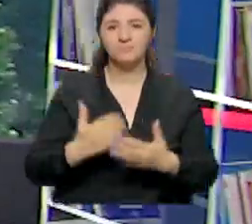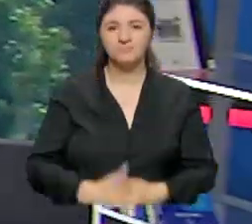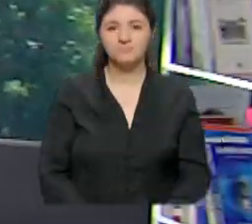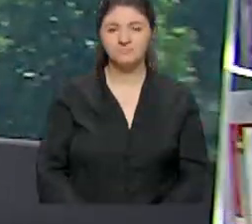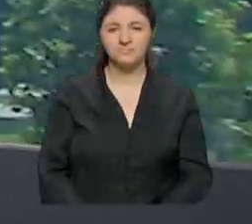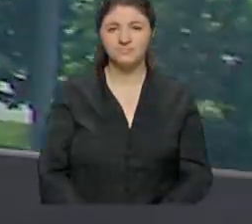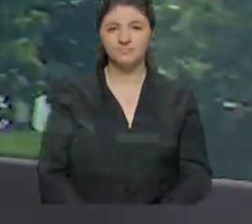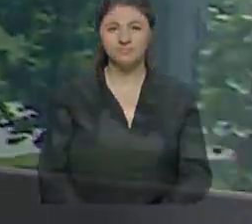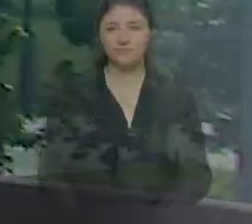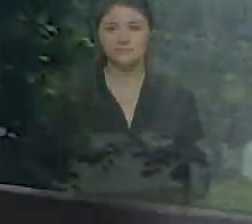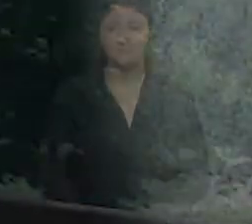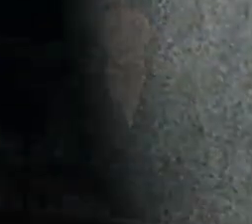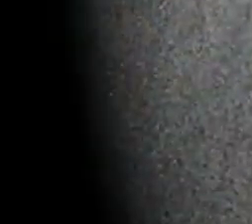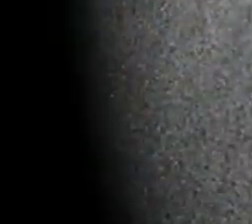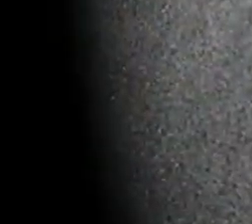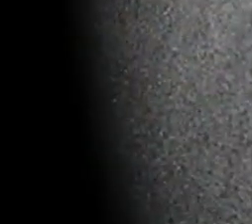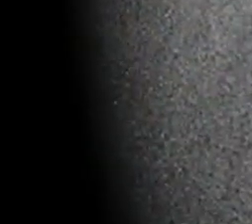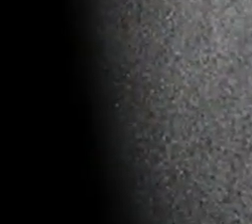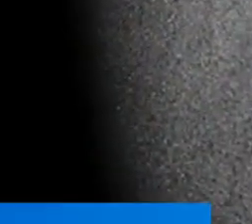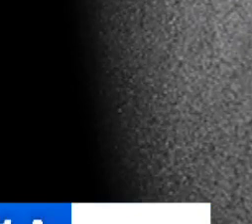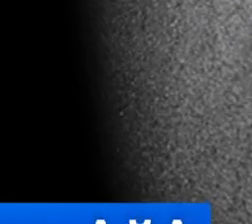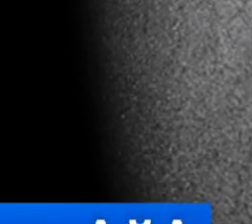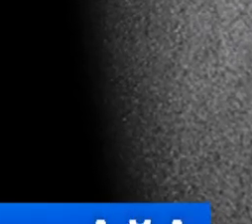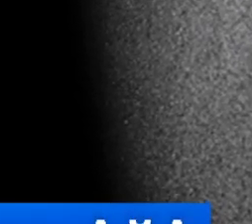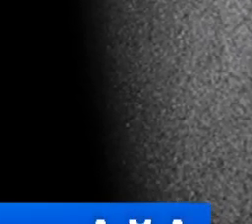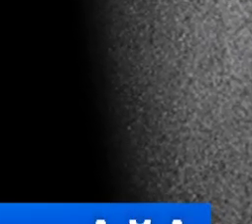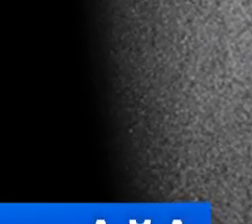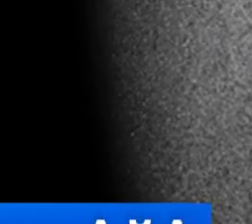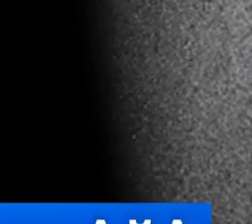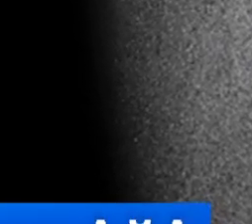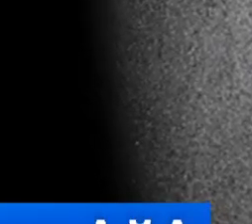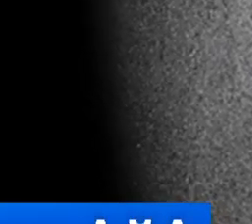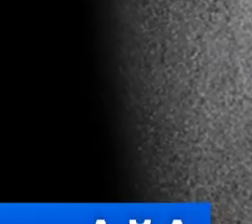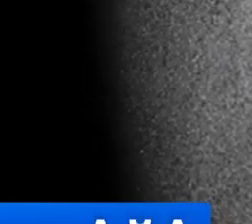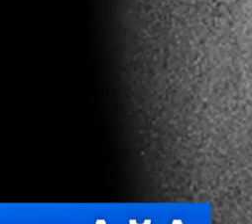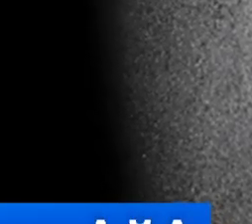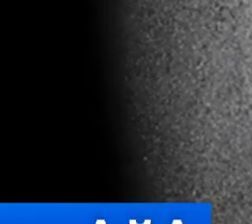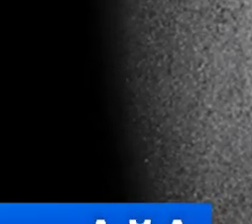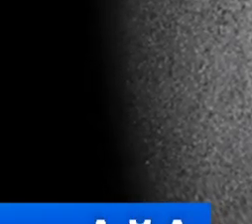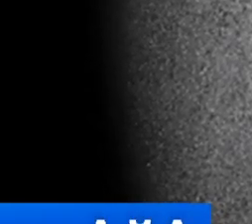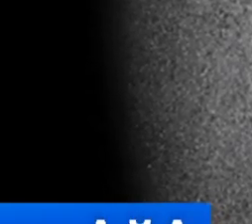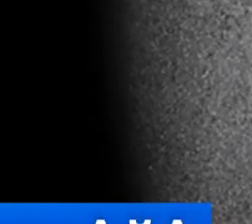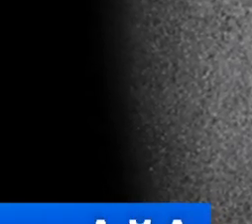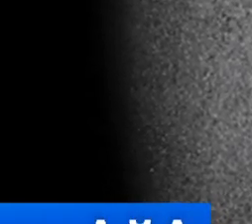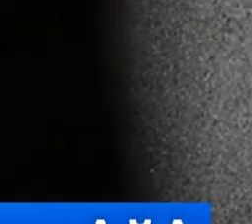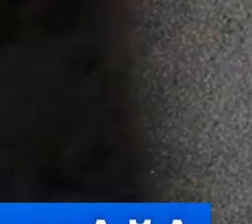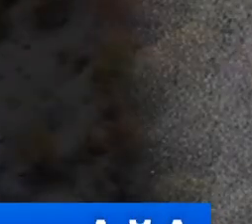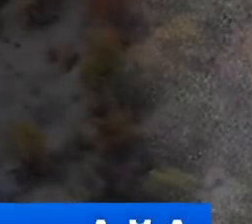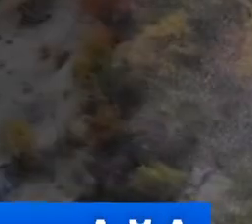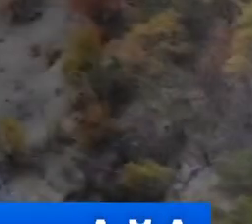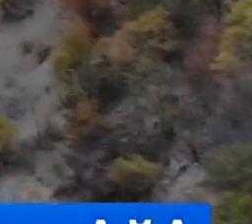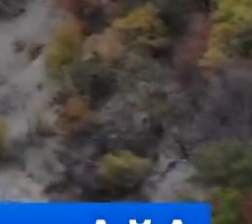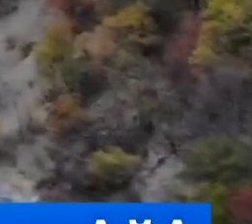o doğunun diyalektiği su şafağa dönüşür ve Güzün felsefesi